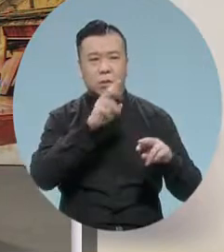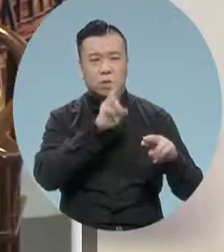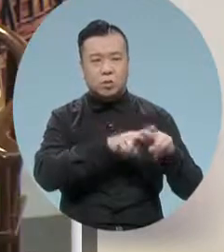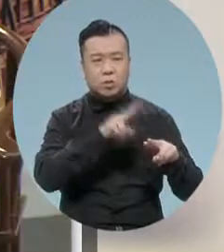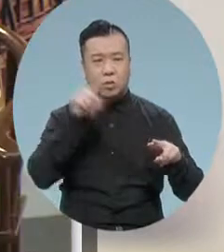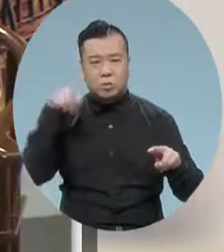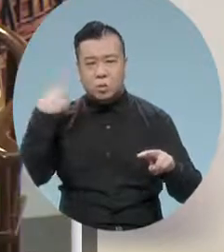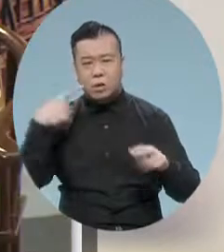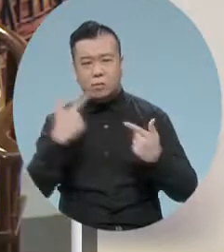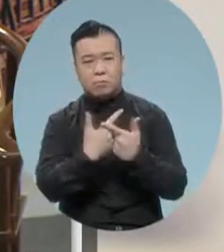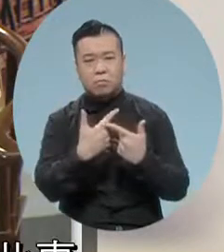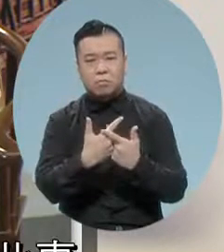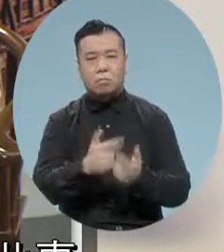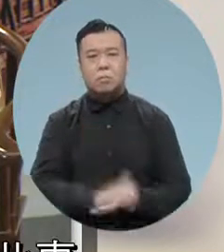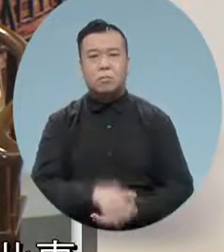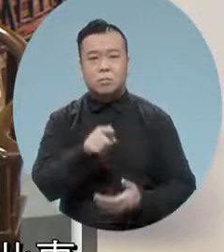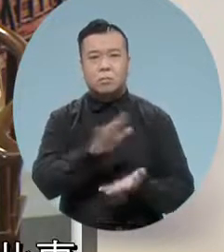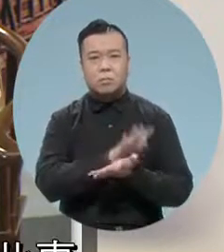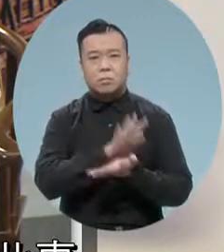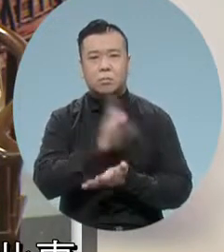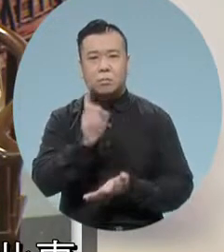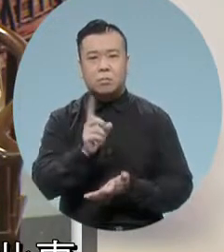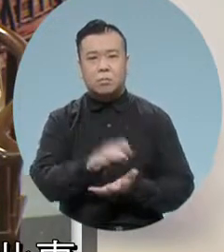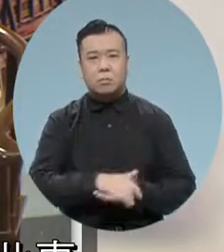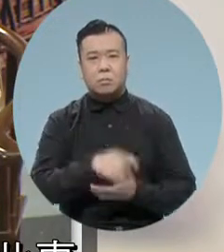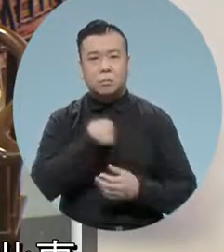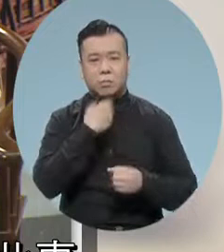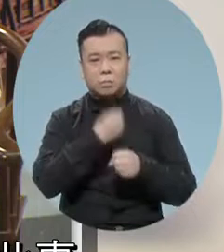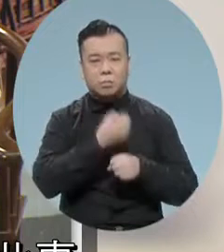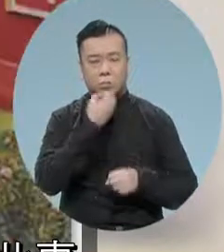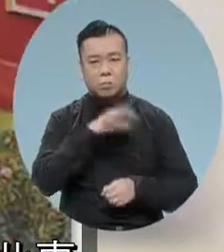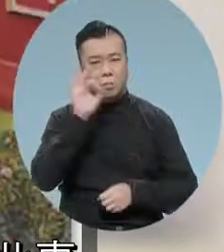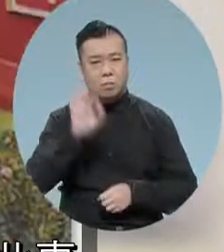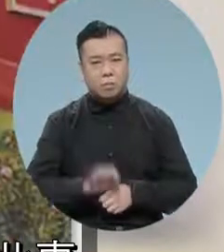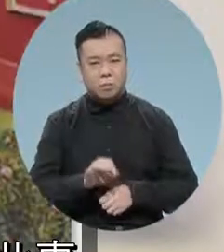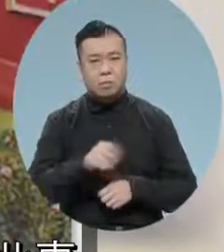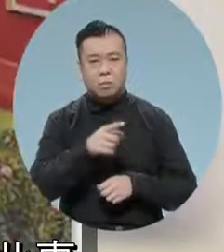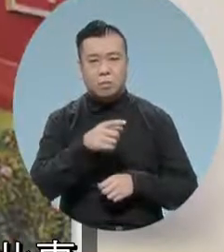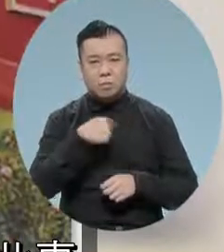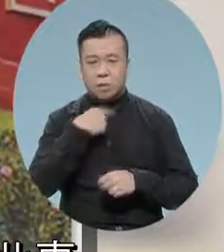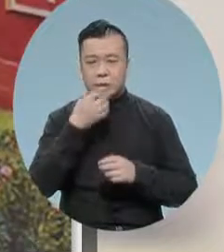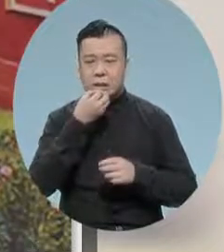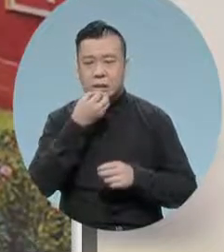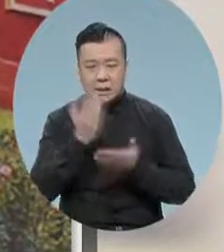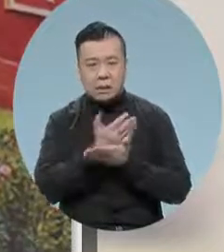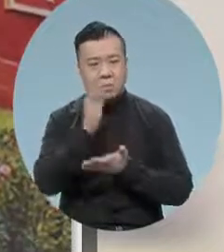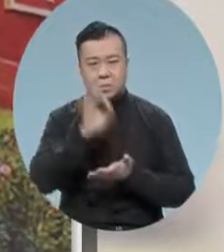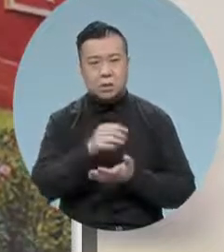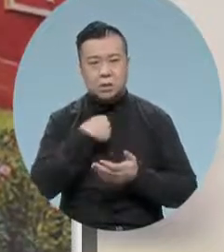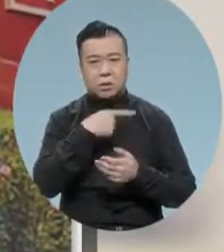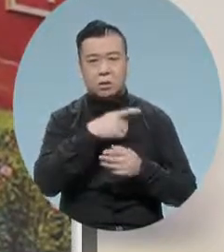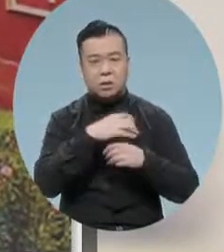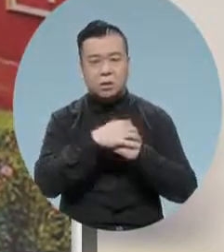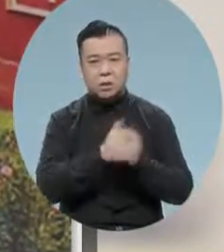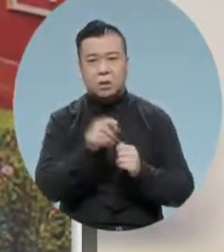決四個字。呢一百年嚟，我哋冇做過嘅，亦都冇面對過嘅，我哋要同世